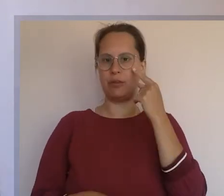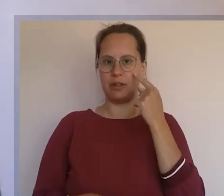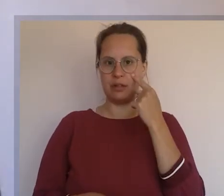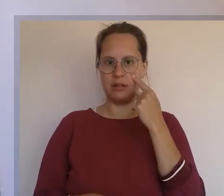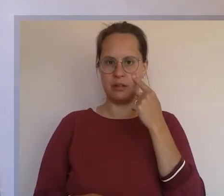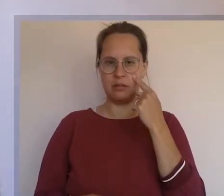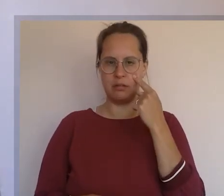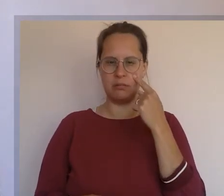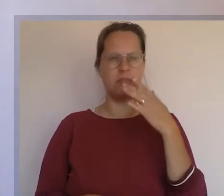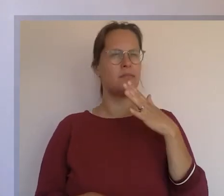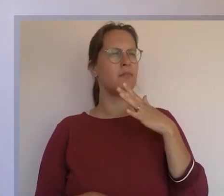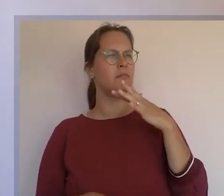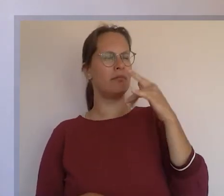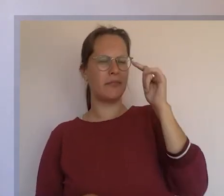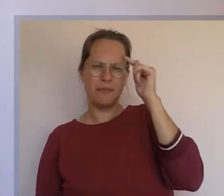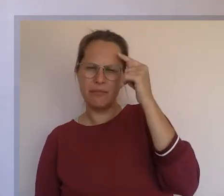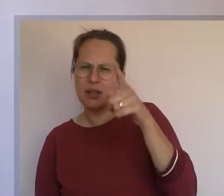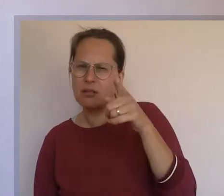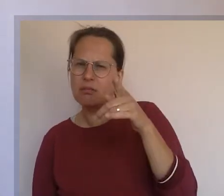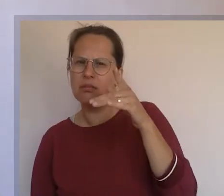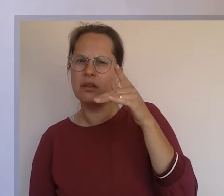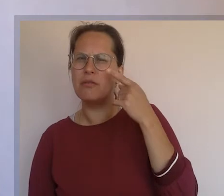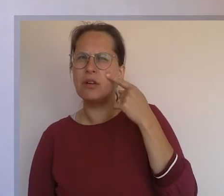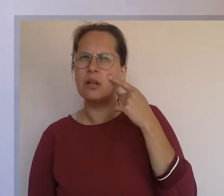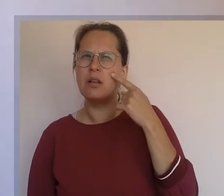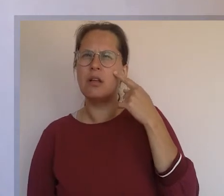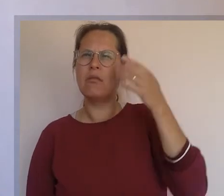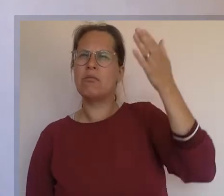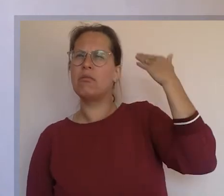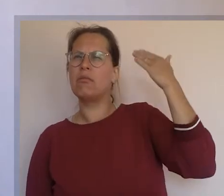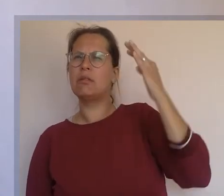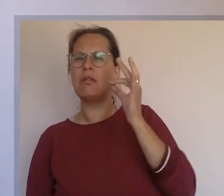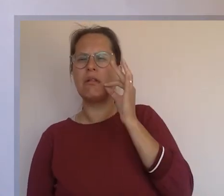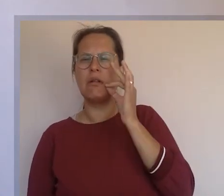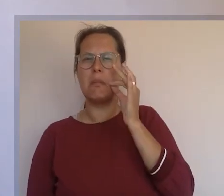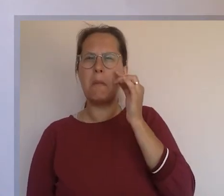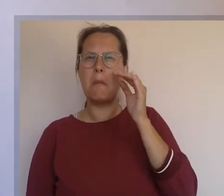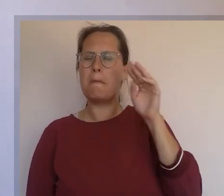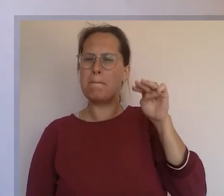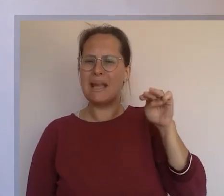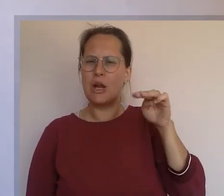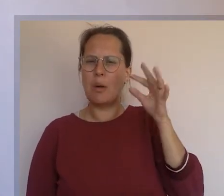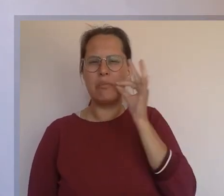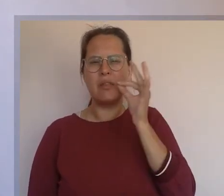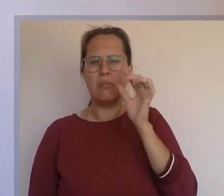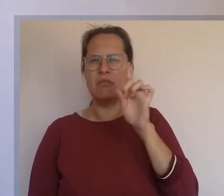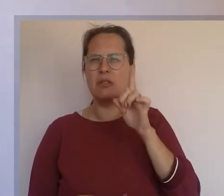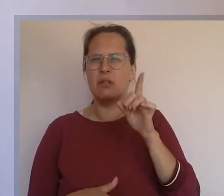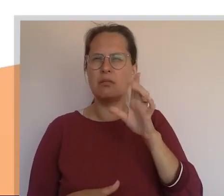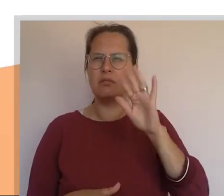Wat kon je ook alweer doen met verdrietig? Weet jij nog welke tips Mirjam had? En welke tip jij voor jezelf